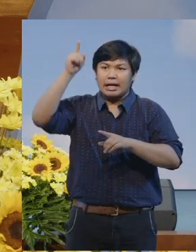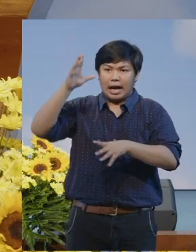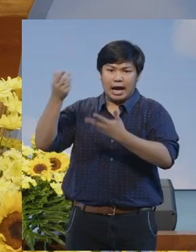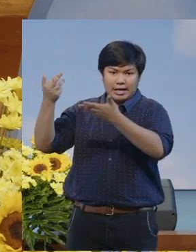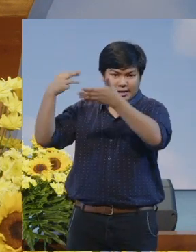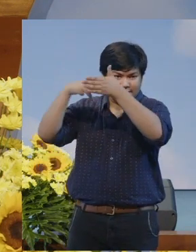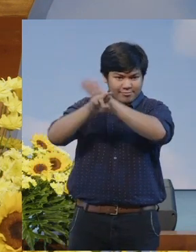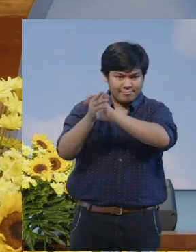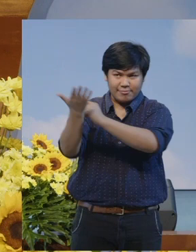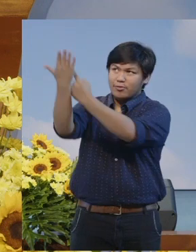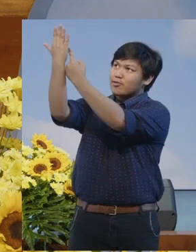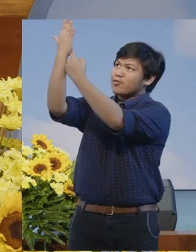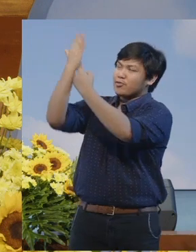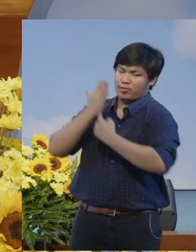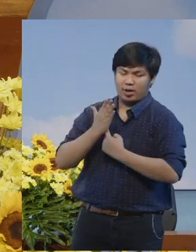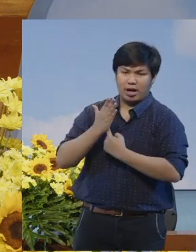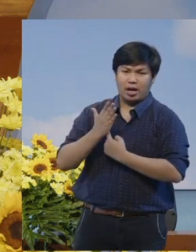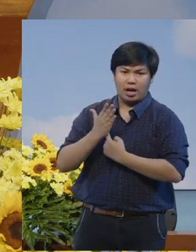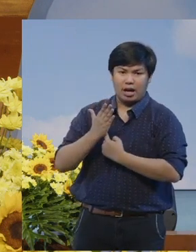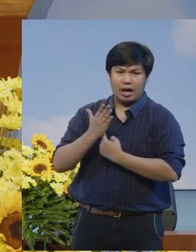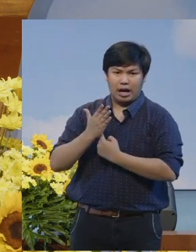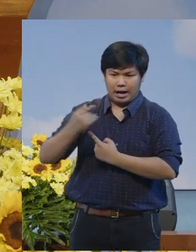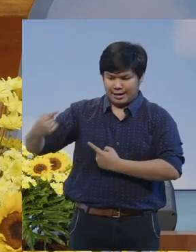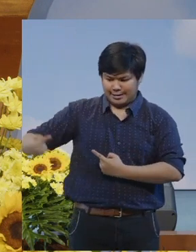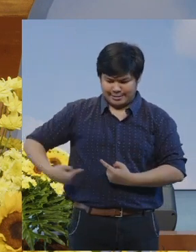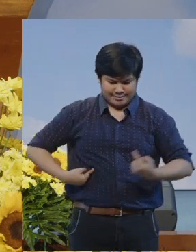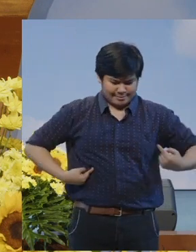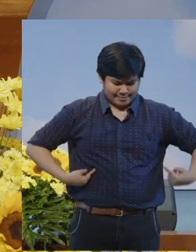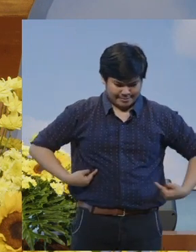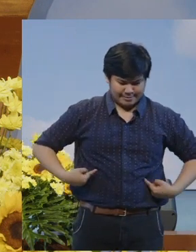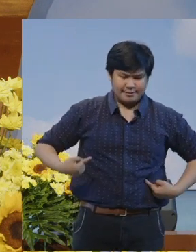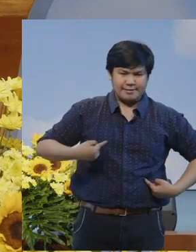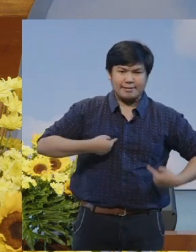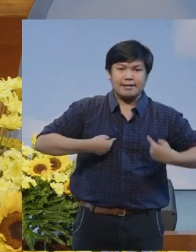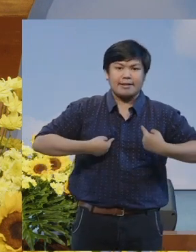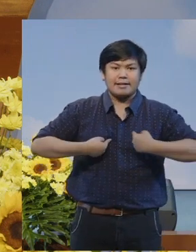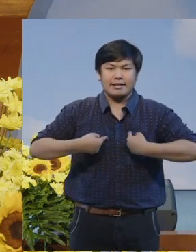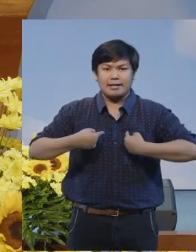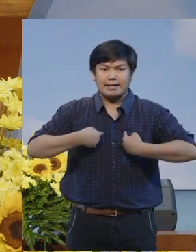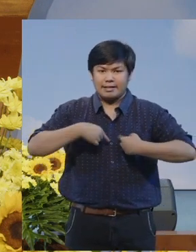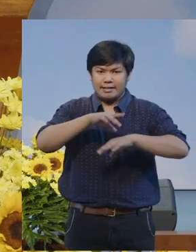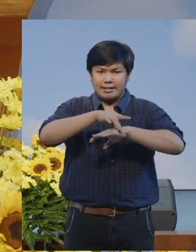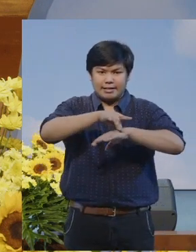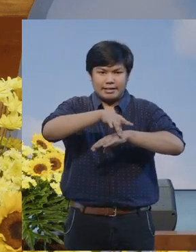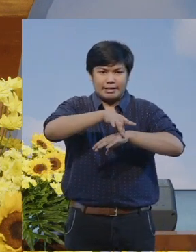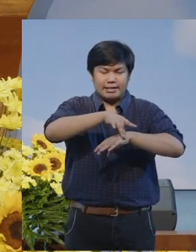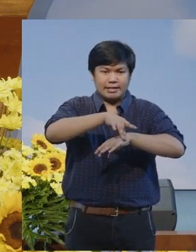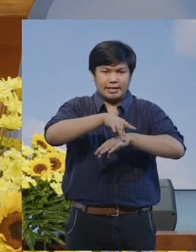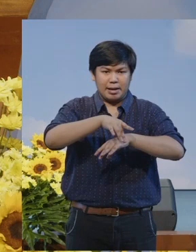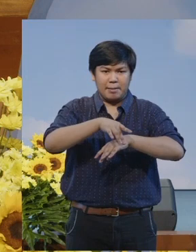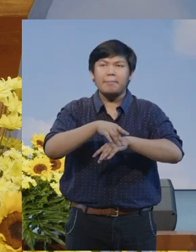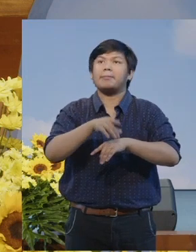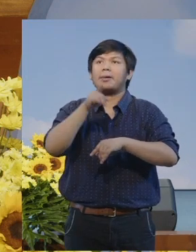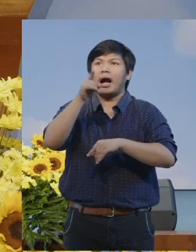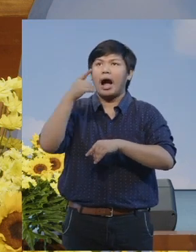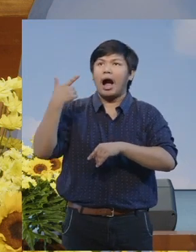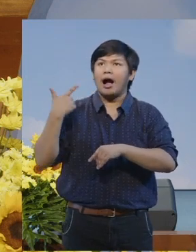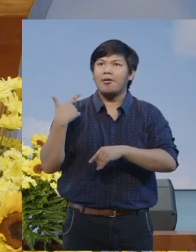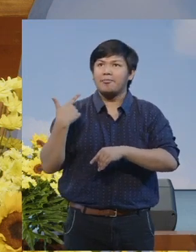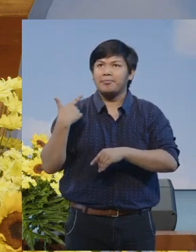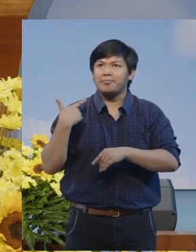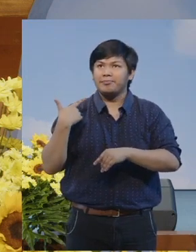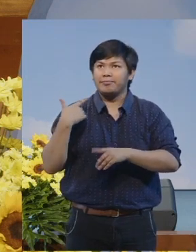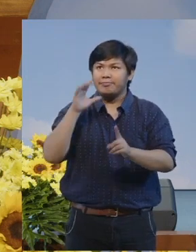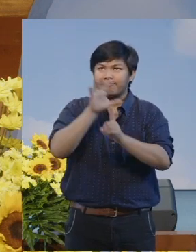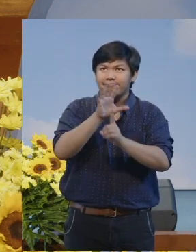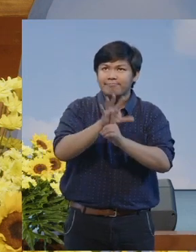revelations, a thorn was given me in the flesh, a messenger of Satan to harass me,